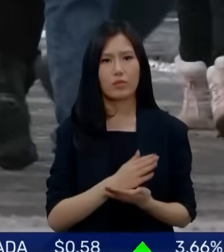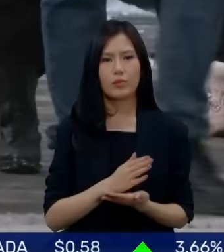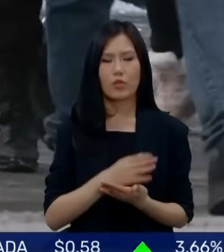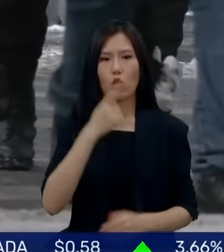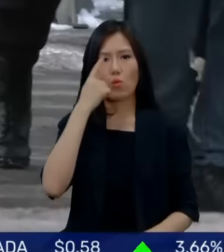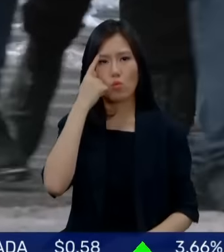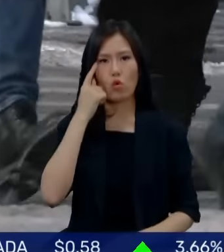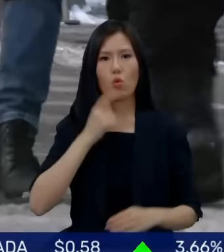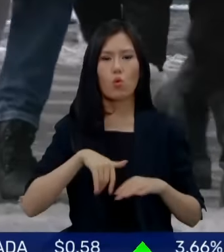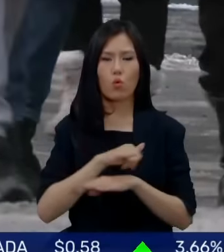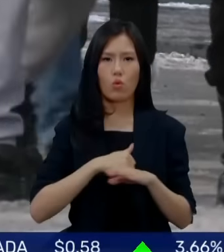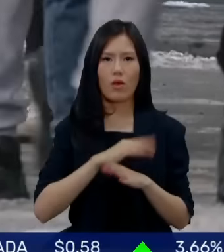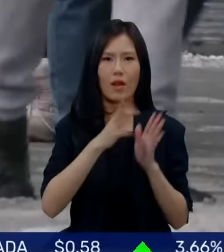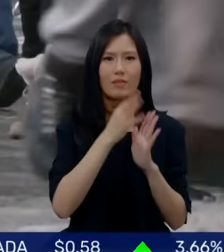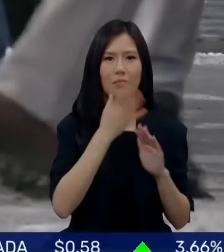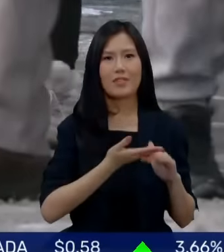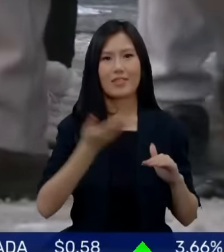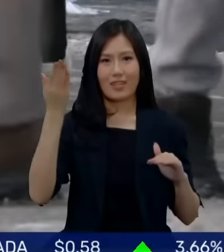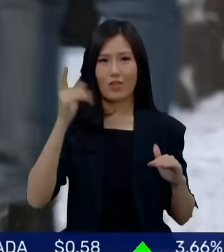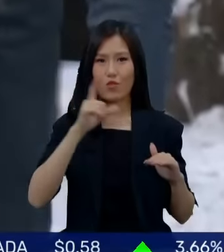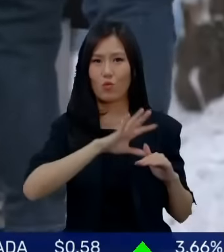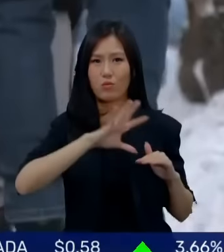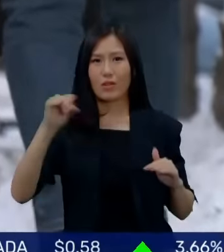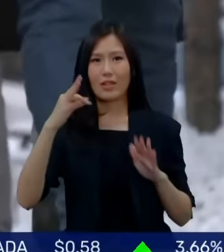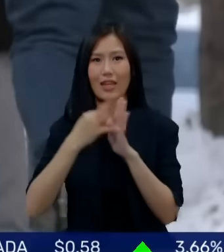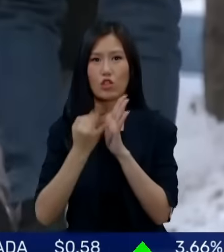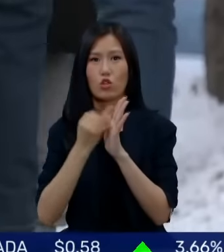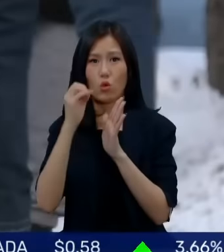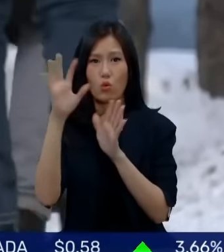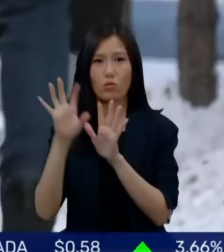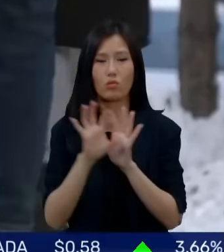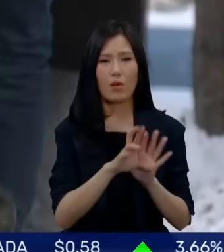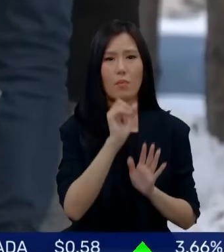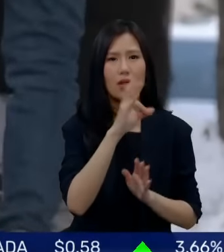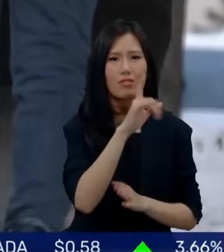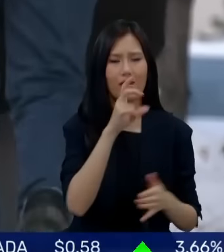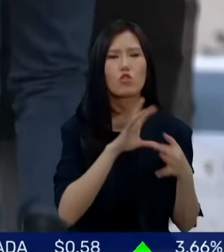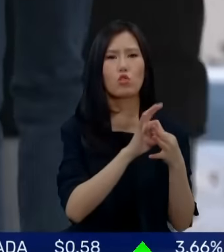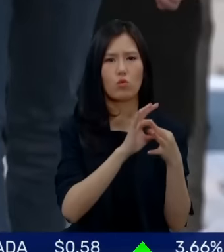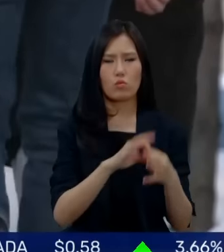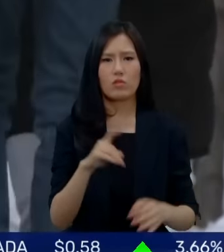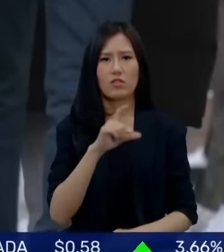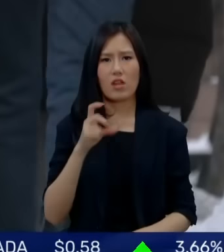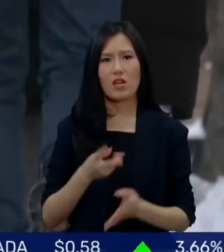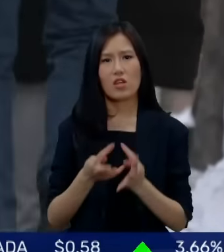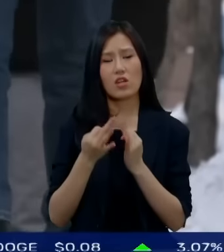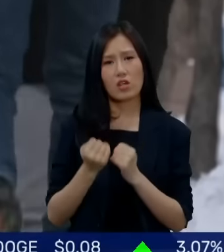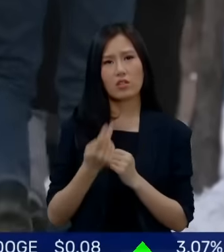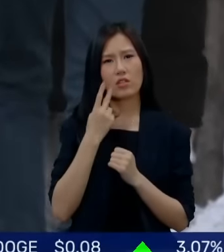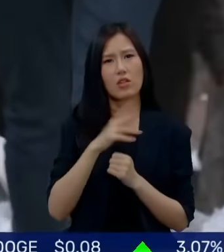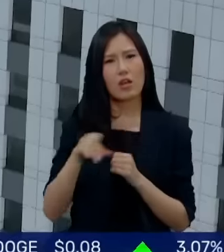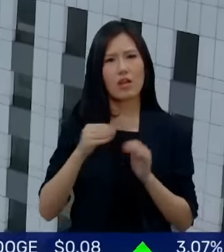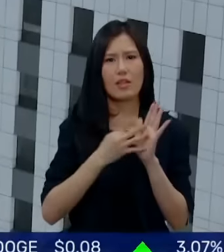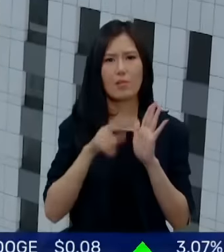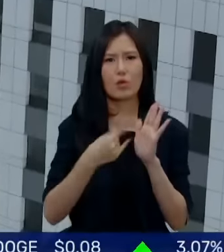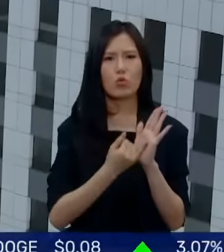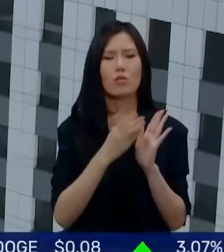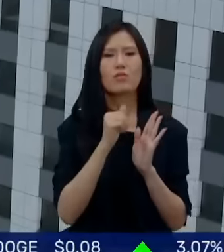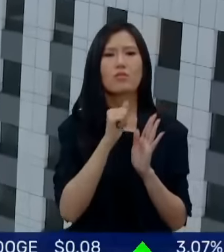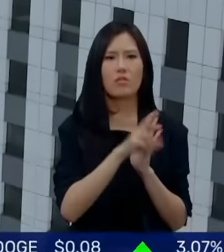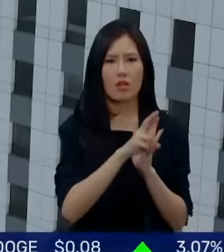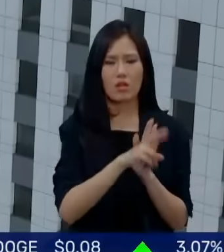Манай улсын насанд хүрсэн иргэдийн 87% нь ямар нэг банкнд зээлтэй байна. Нэг зээлдэгчийн дундаж зээлийн хэмжээ 8.6 сая төгрөг байгаа юм. Нөгөө